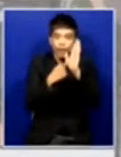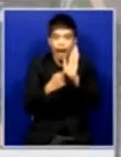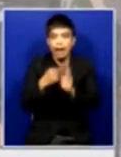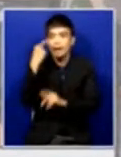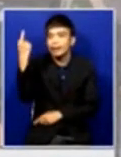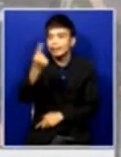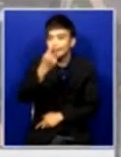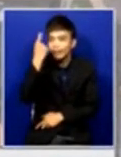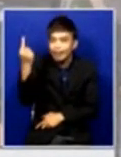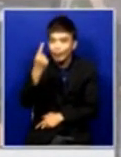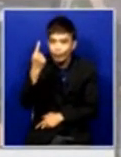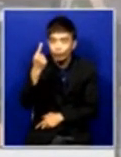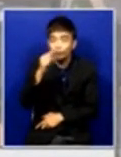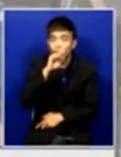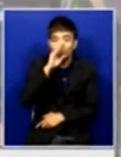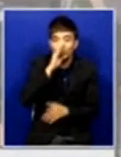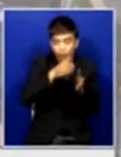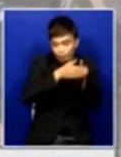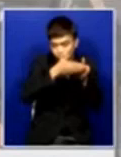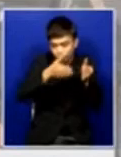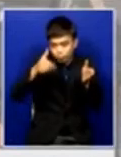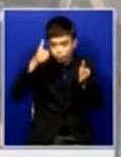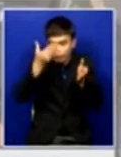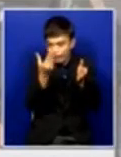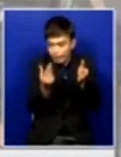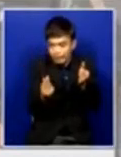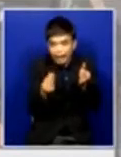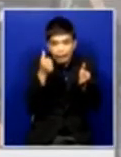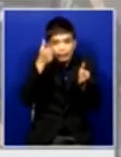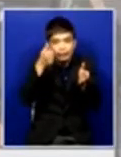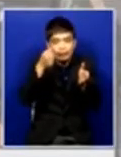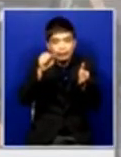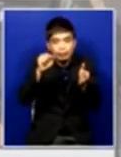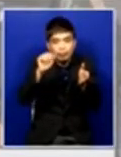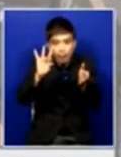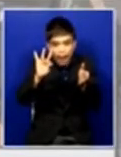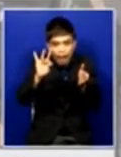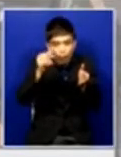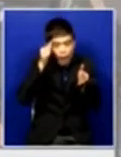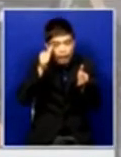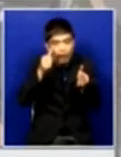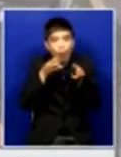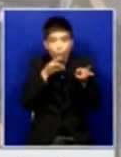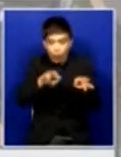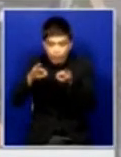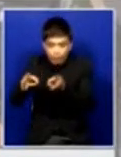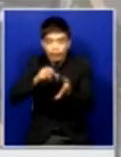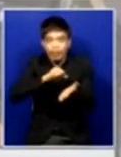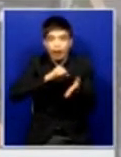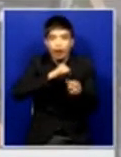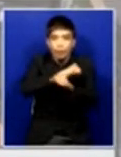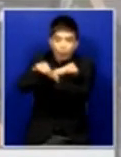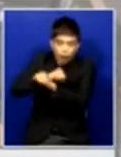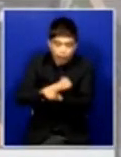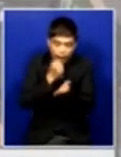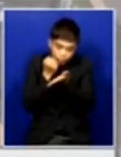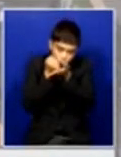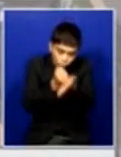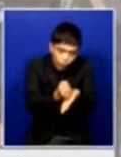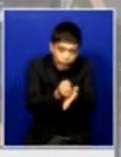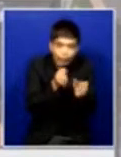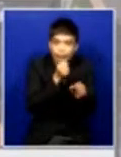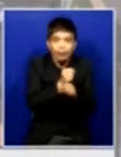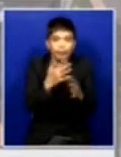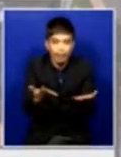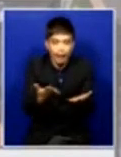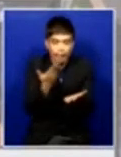ถ้าเลย18วันนี้แล้วรัฐบาลนั้นจะเยียวยาอย่างไรในพระราชกำหนดฉบับแรกนะครับที่มีการตั้งวงเงินเยีย